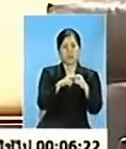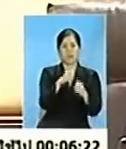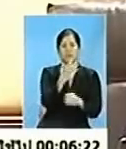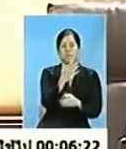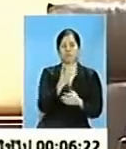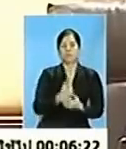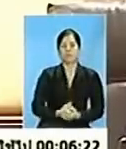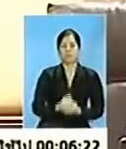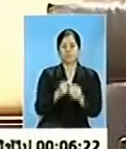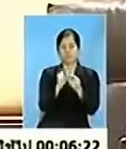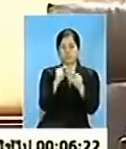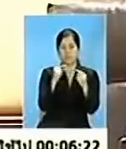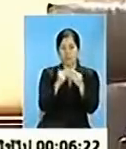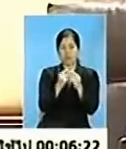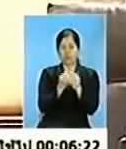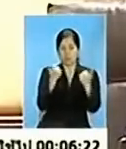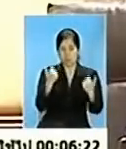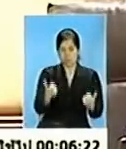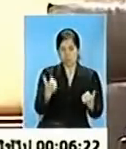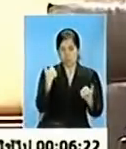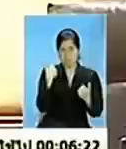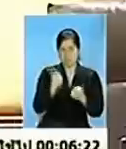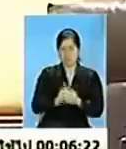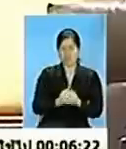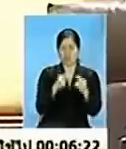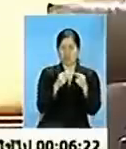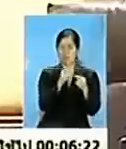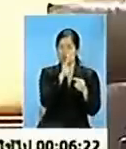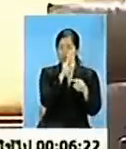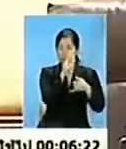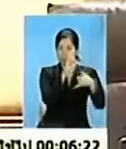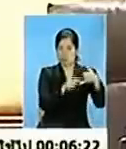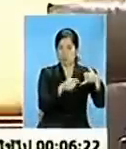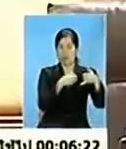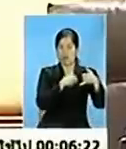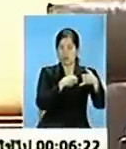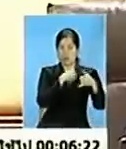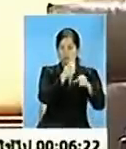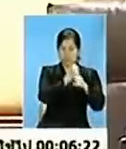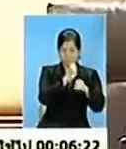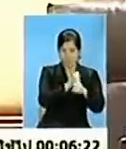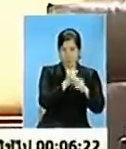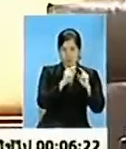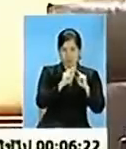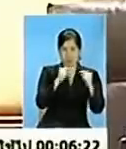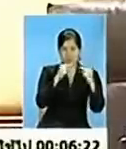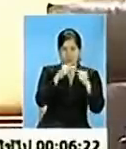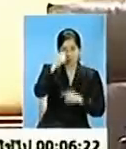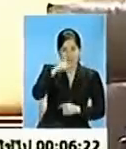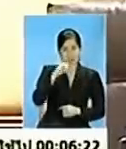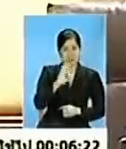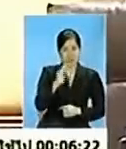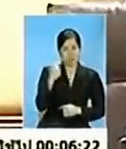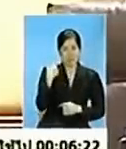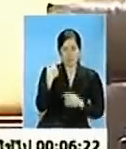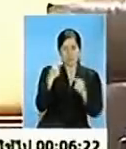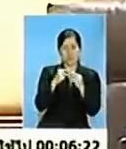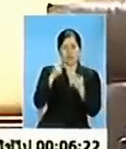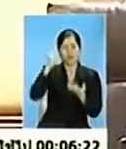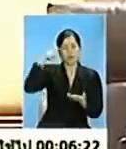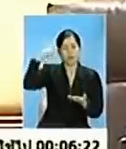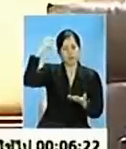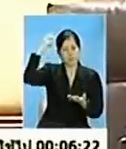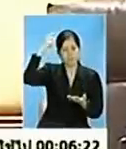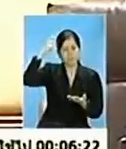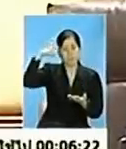าเปิดให้พิสูจน์สัญชาติเข้ามาทำงานได้เลยกัมพูชาพม่าและลาว